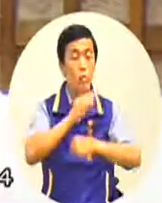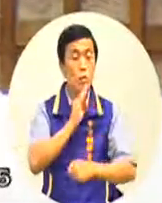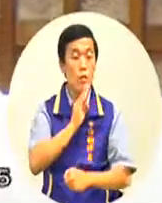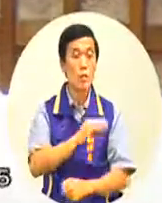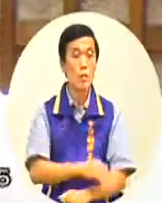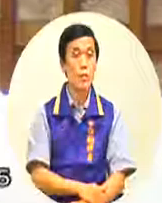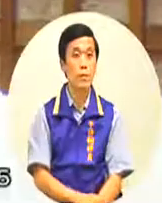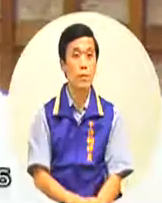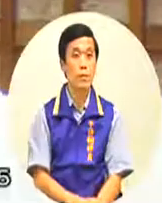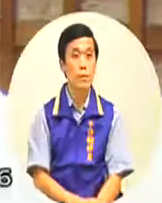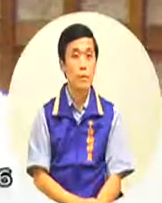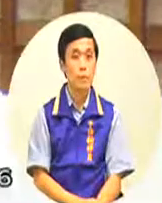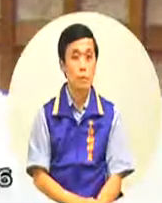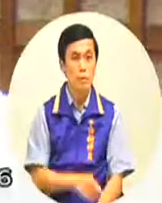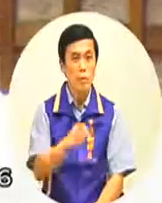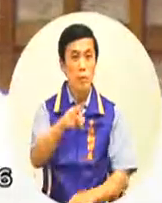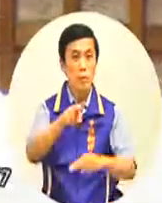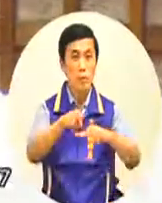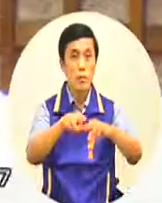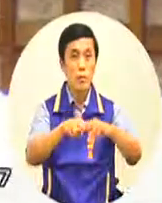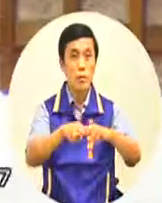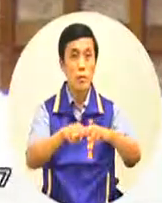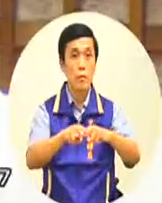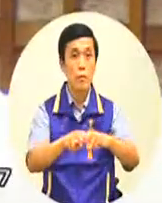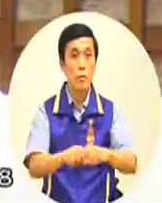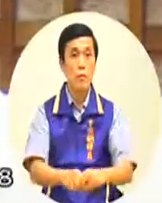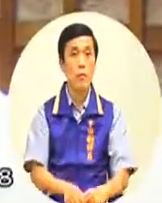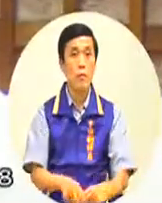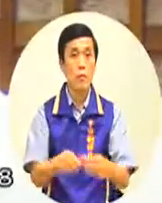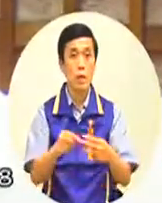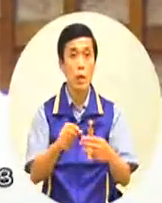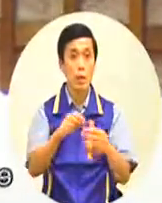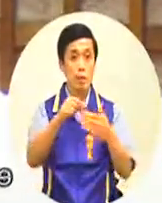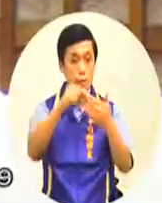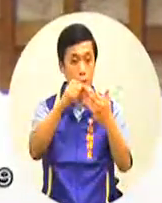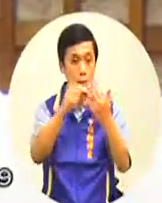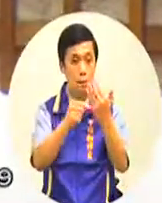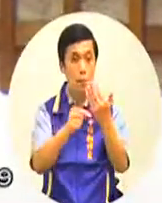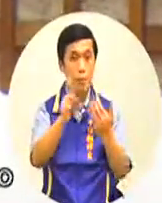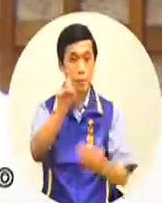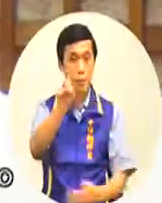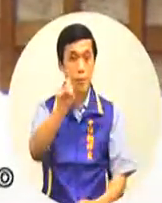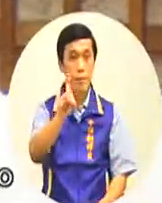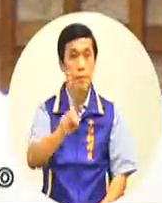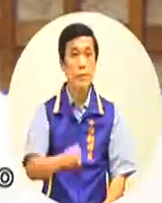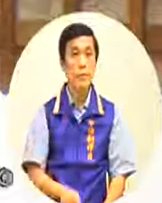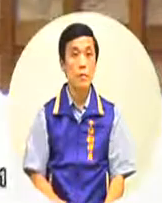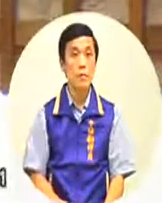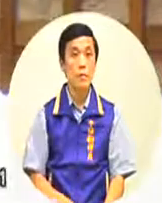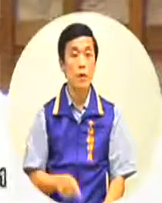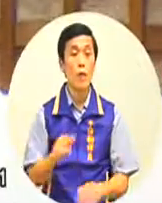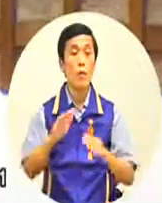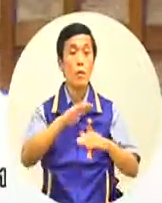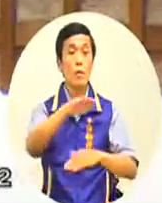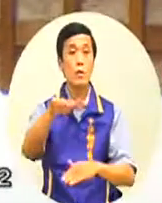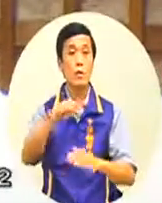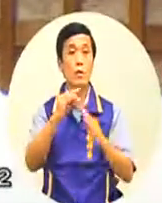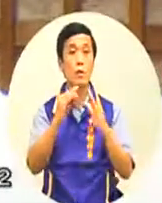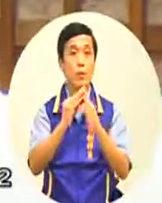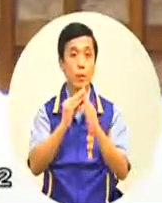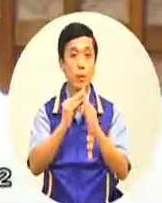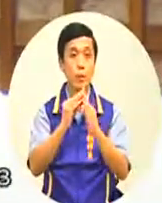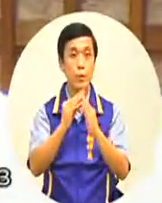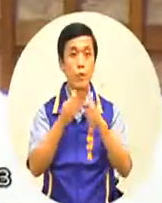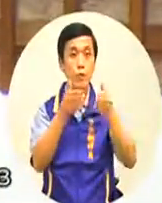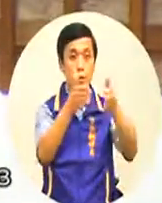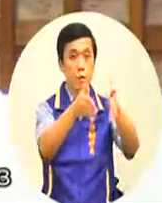下啊。 是。 来，请坐来。来第十条啦吼。咱社会局